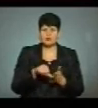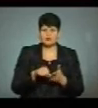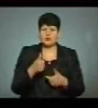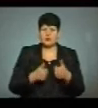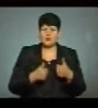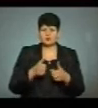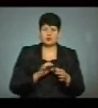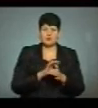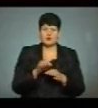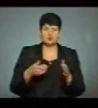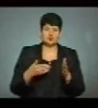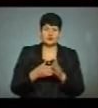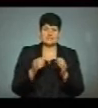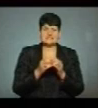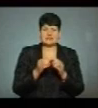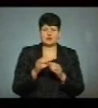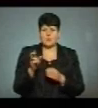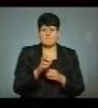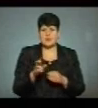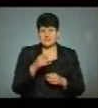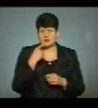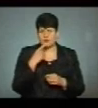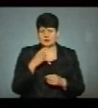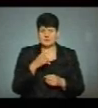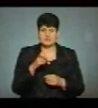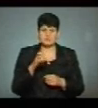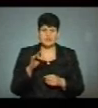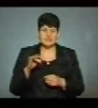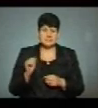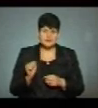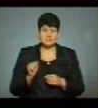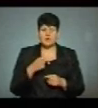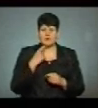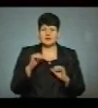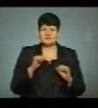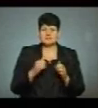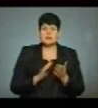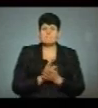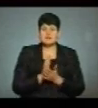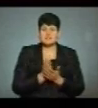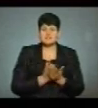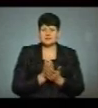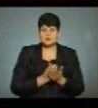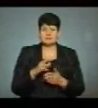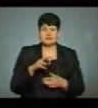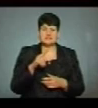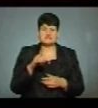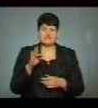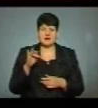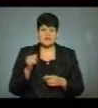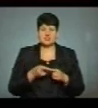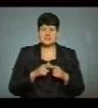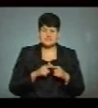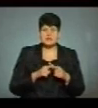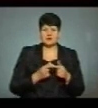конкурсі проєктів до 10 березня, каже Христина Білінська. Як повідомила керівниця прес-служби міськради Мар'яна Зварич, такий конкурс